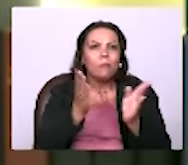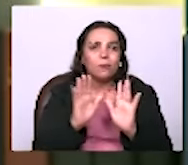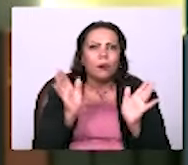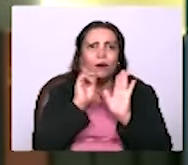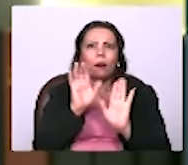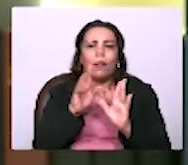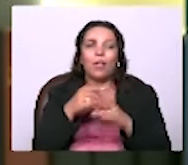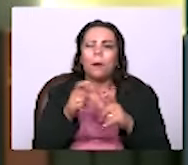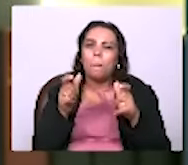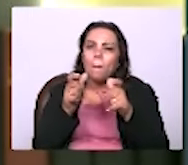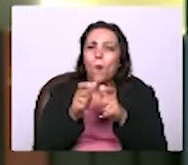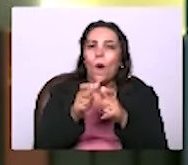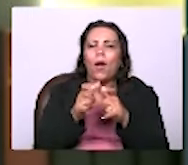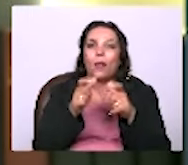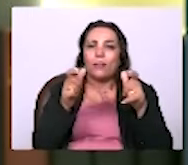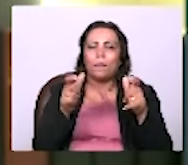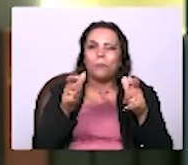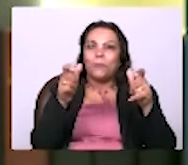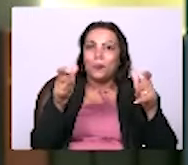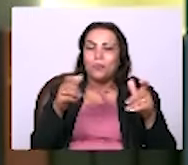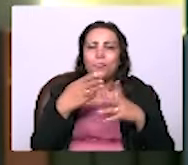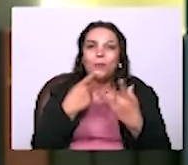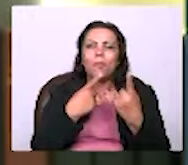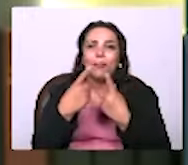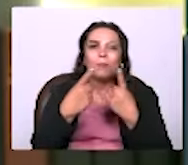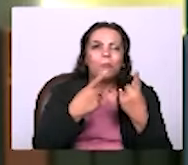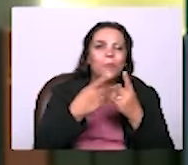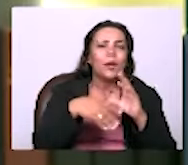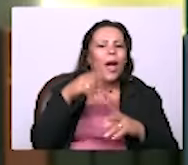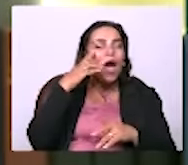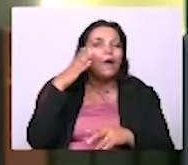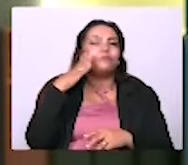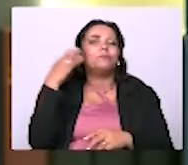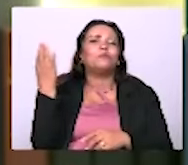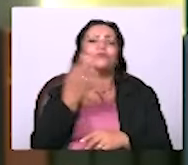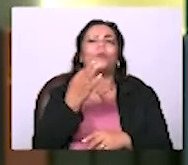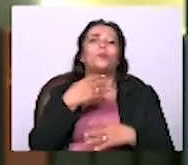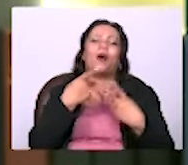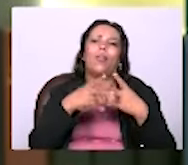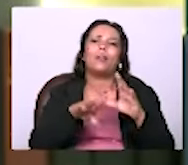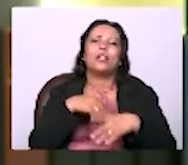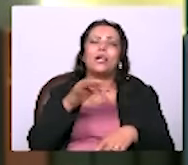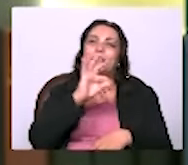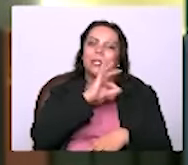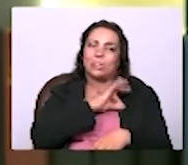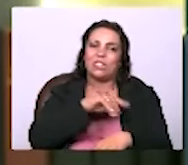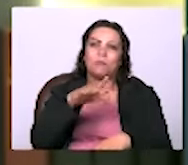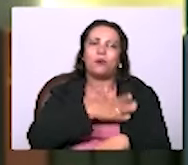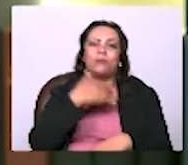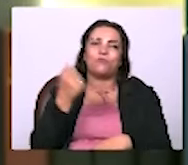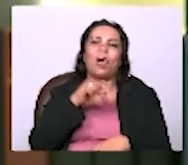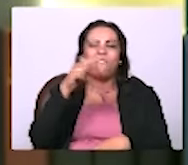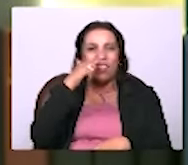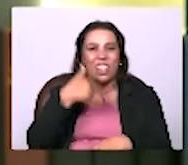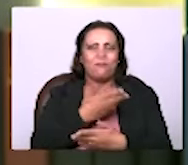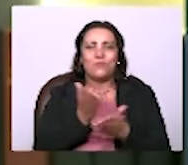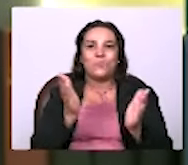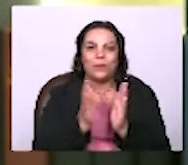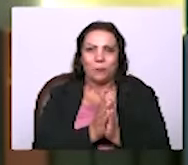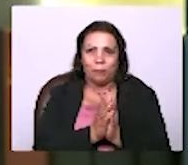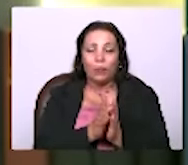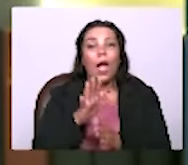مجموعه صغيره ثم مجموعه اكبر ثم مجموعه اكبر فبعد كده يسترد او يكتسب ثقته بنفسه